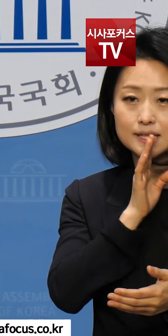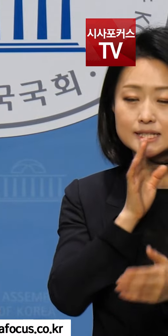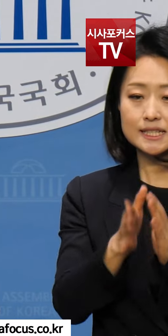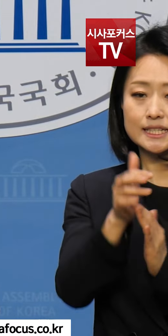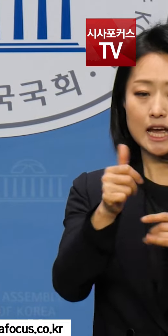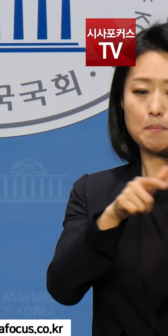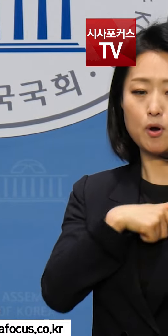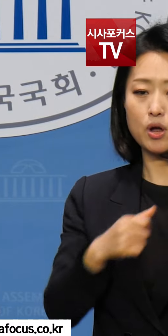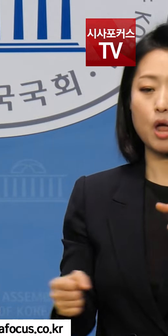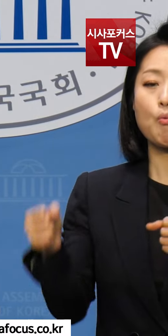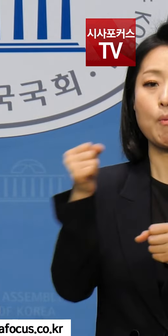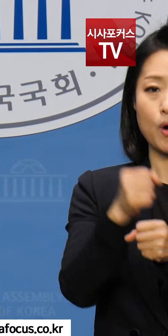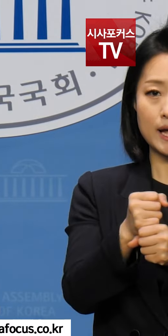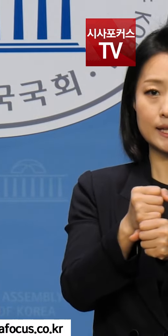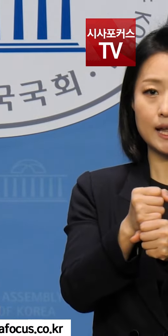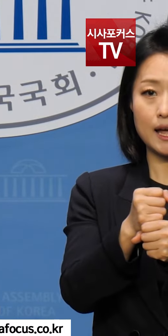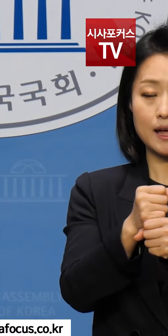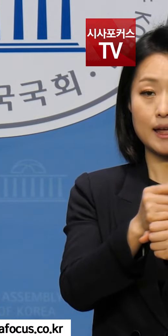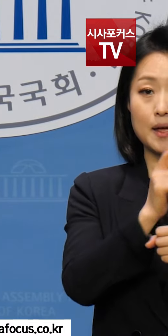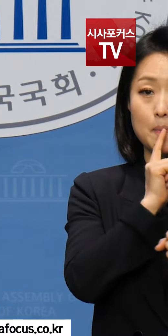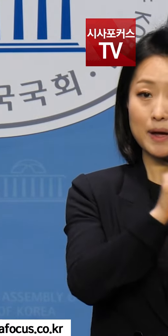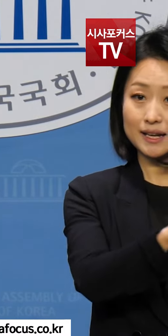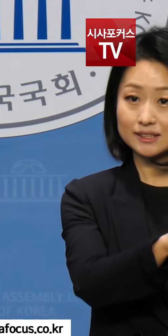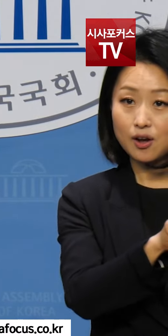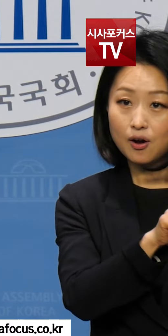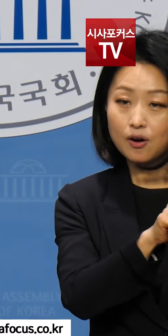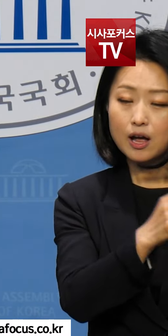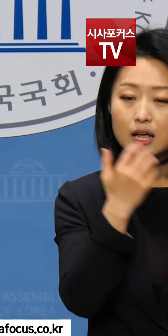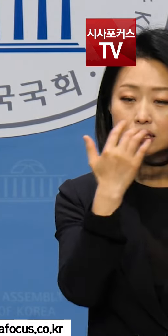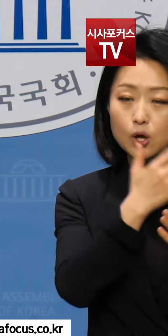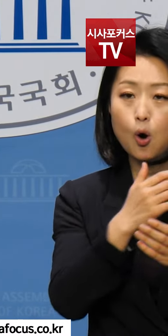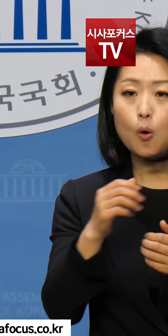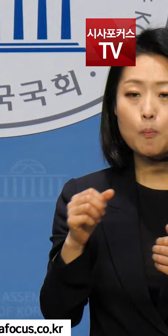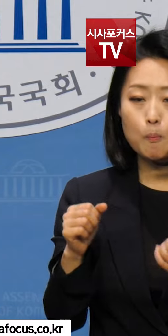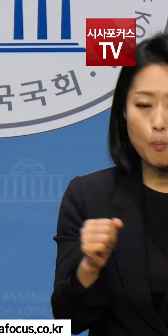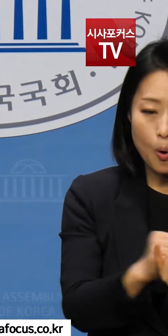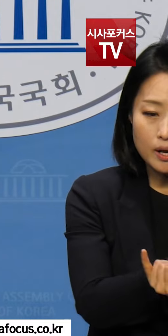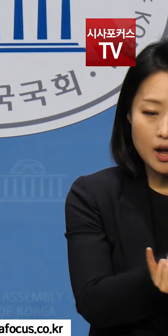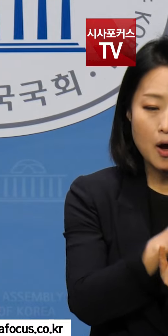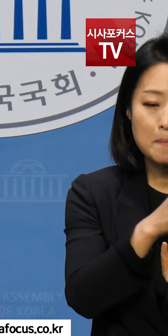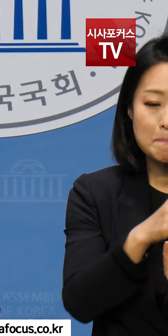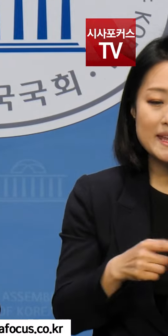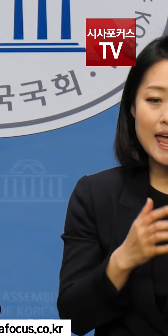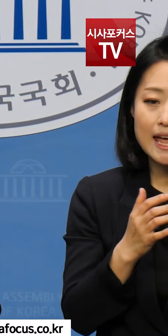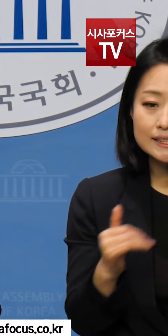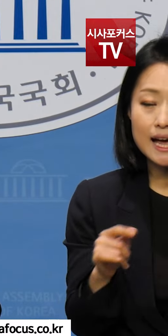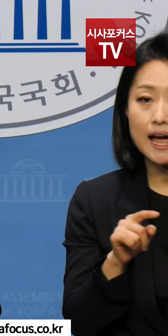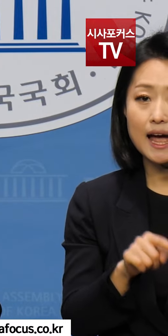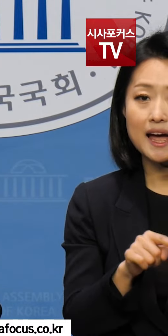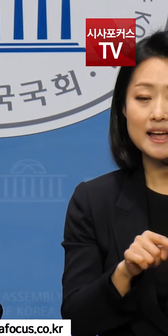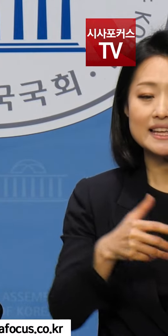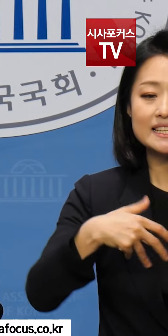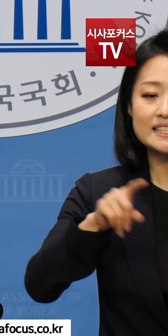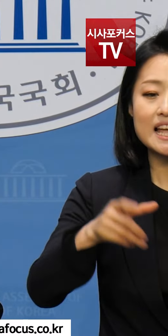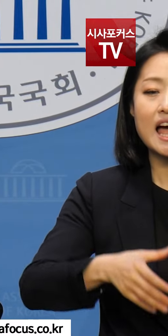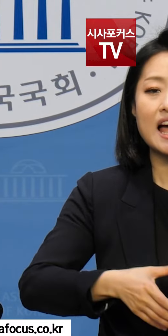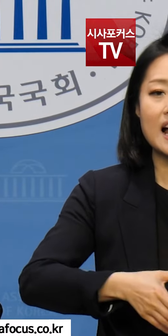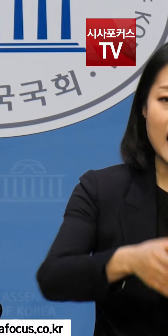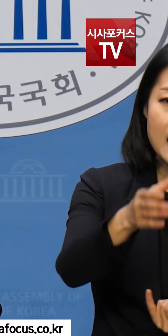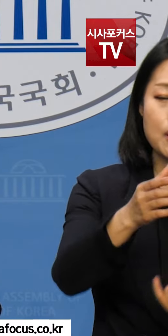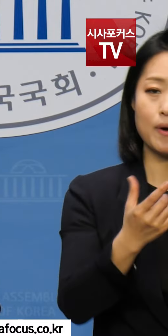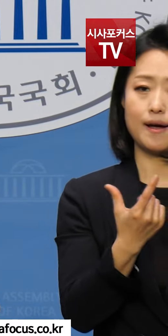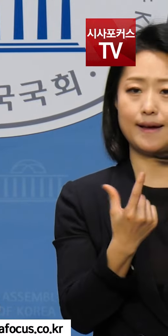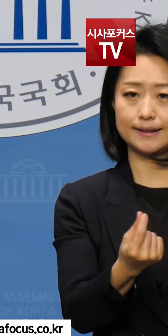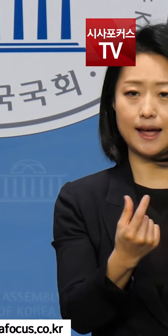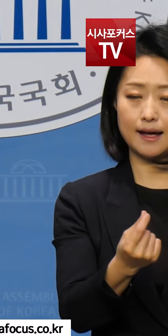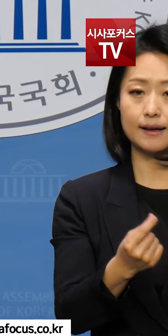시장님의 명예회복을 하겠다고 옹호한 것은 성폭력 피해자에 대한 엄연한 2차 가해에